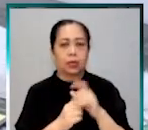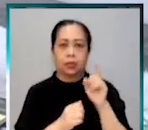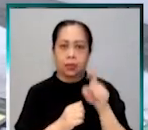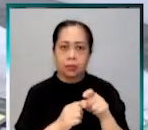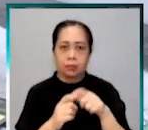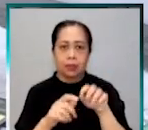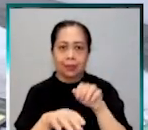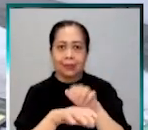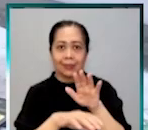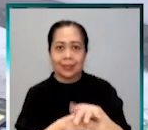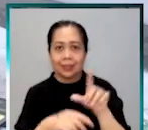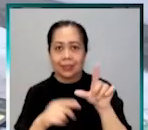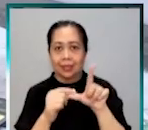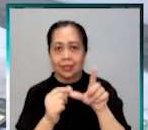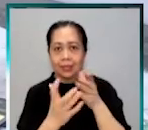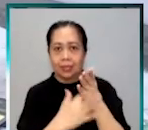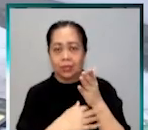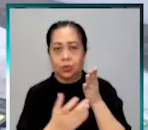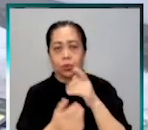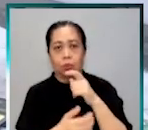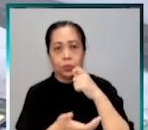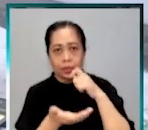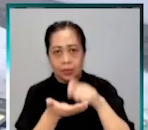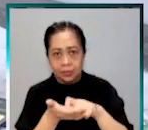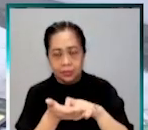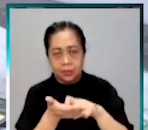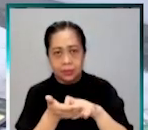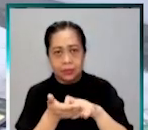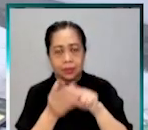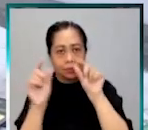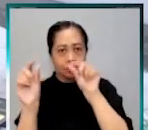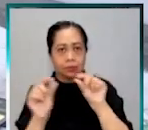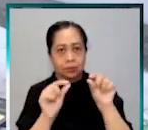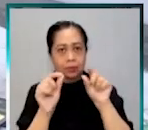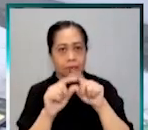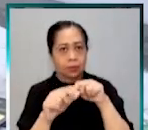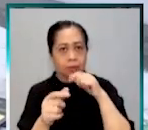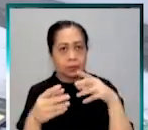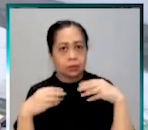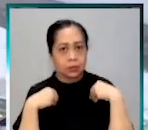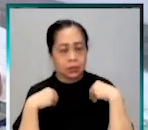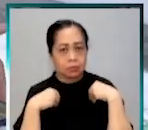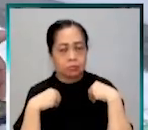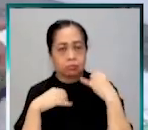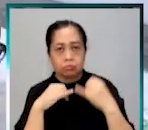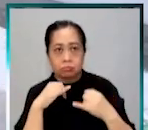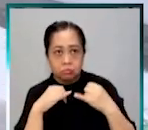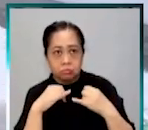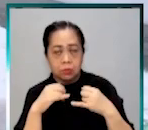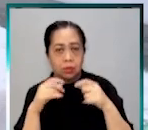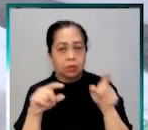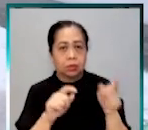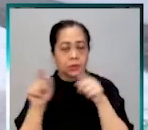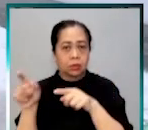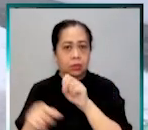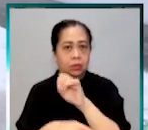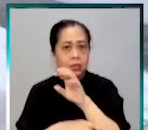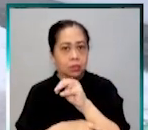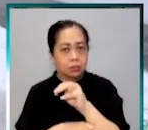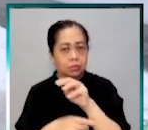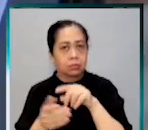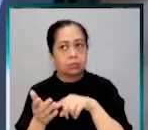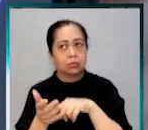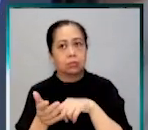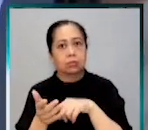silang link via text pag in-insert na yung SIM pero hindi dumating yan kanina pa. Dito naman sa isang SIM,